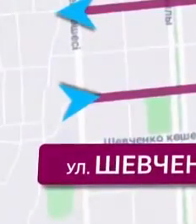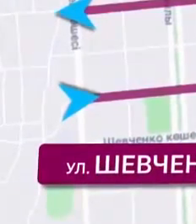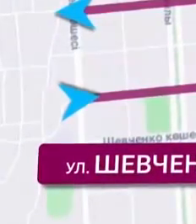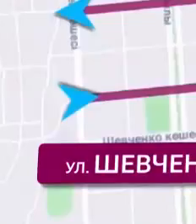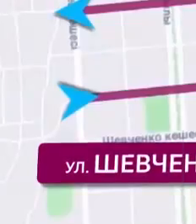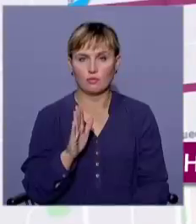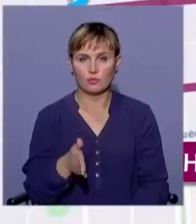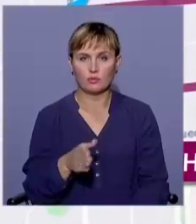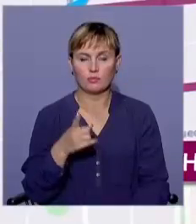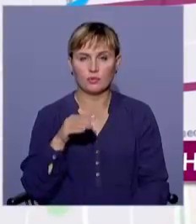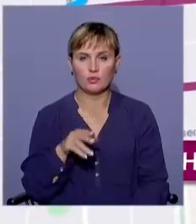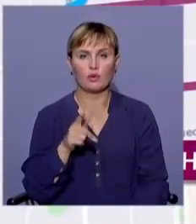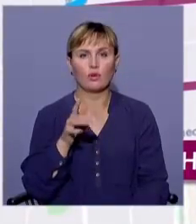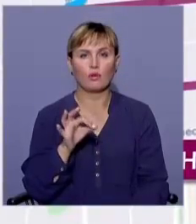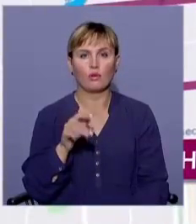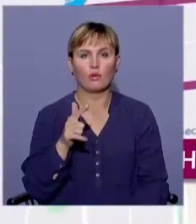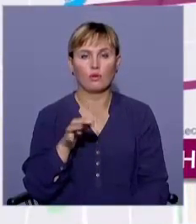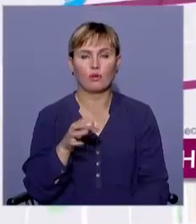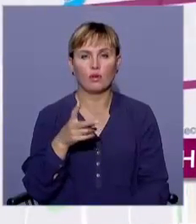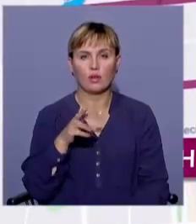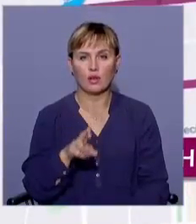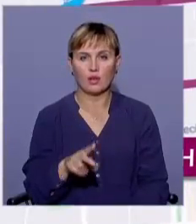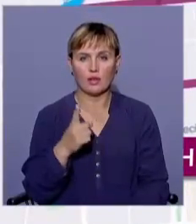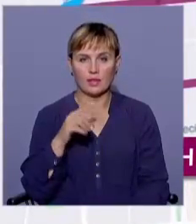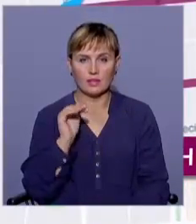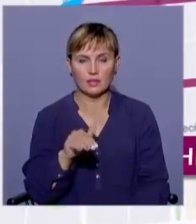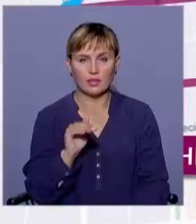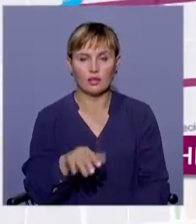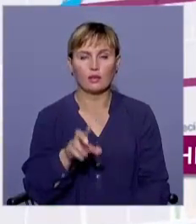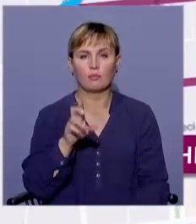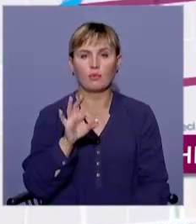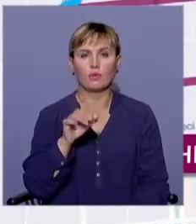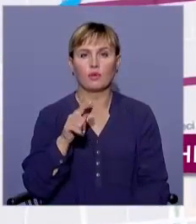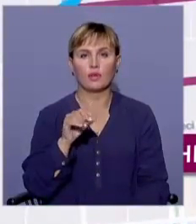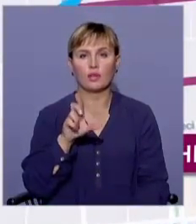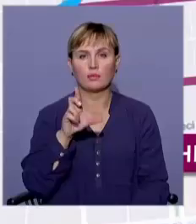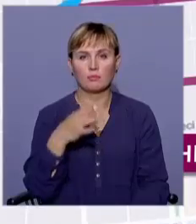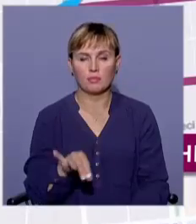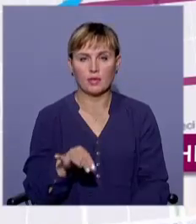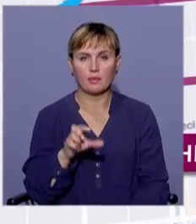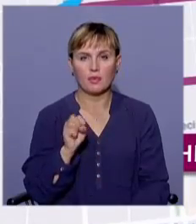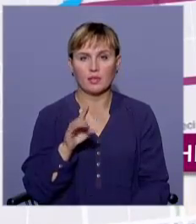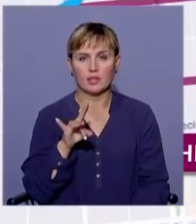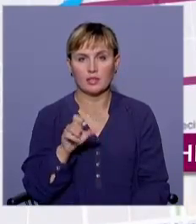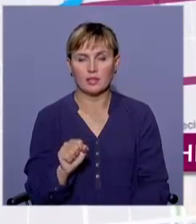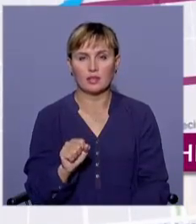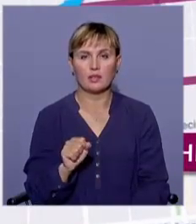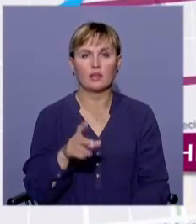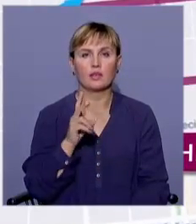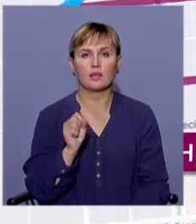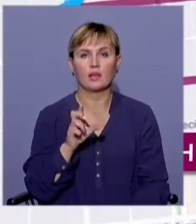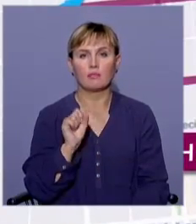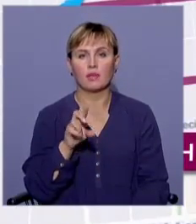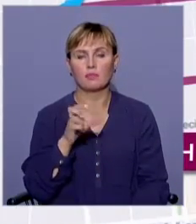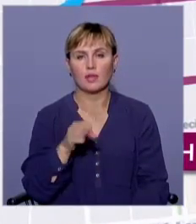до Муканова, по Гоголя от Ауэзова до Колдаякова, по Бугенбай-Батыра от Колдаякова до Масанчи, по